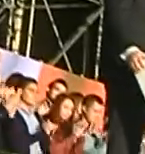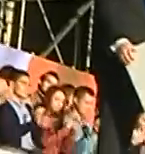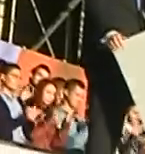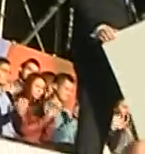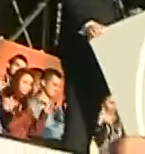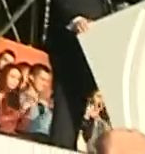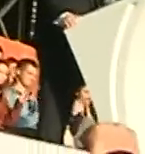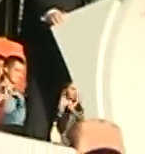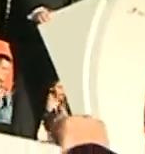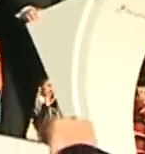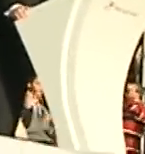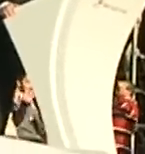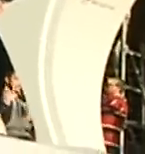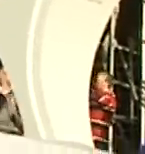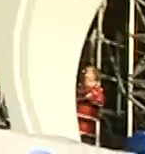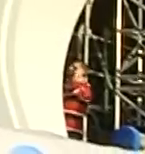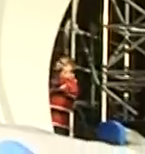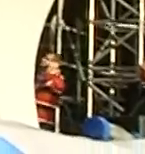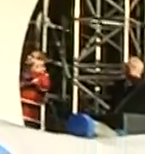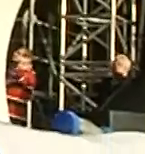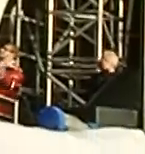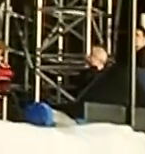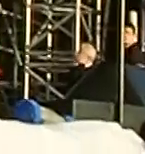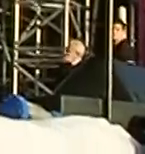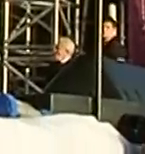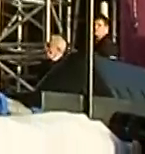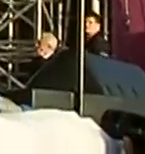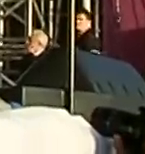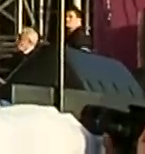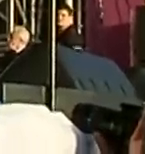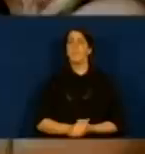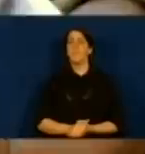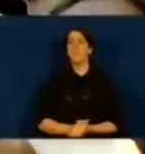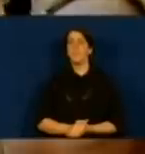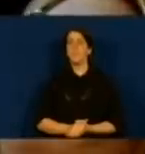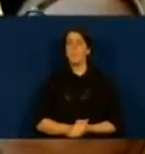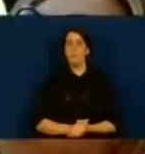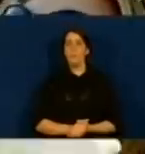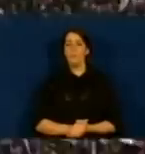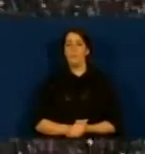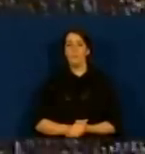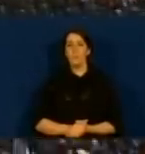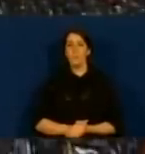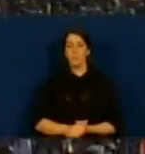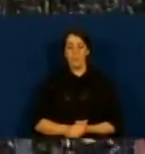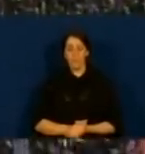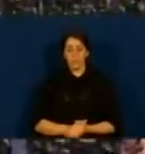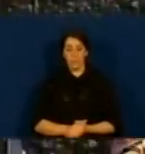jaddux mal-ewwel minn eżami ikun l-aktar żmien delikat fejn jaħbtu jaqtu qalbhom. Għalhekk